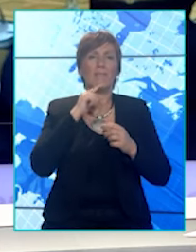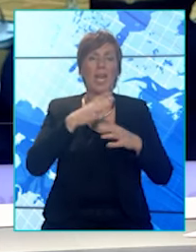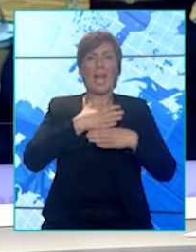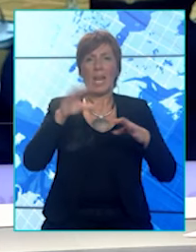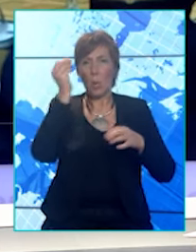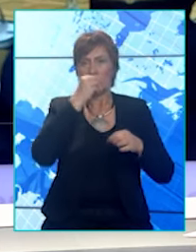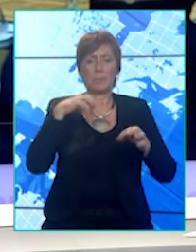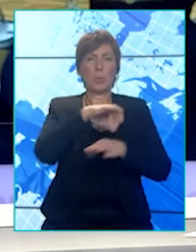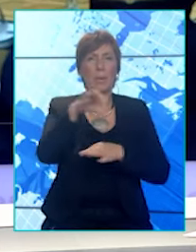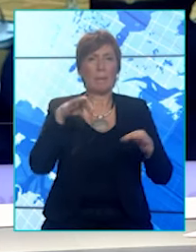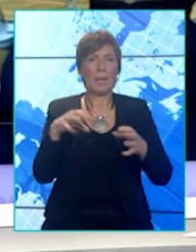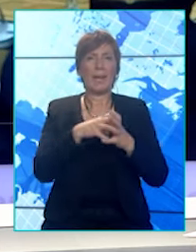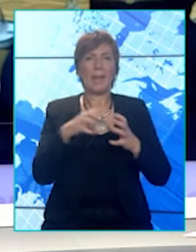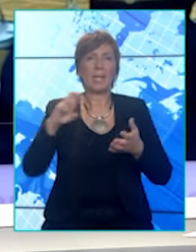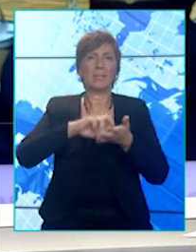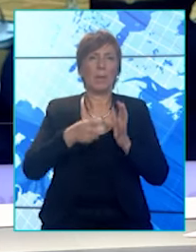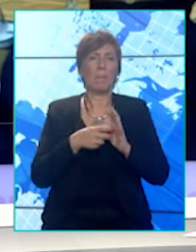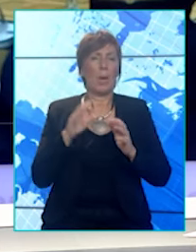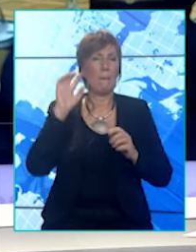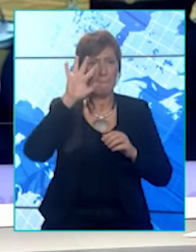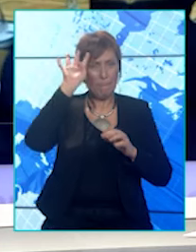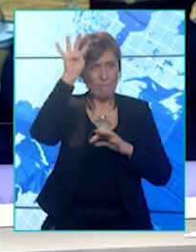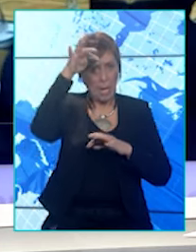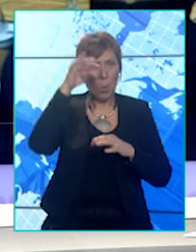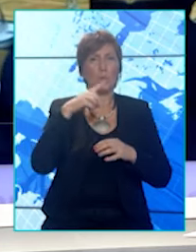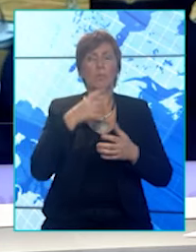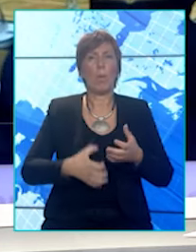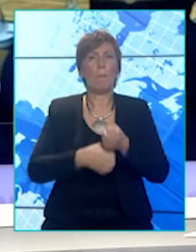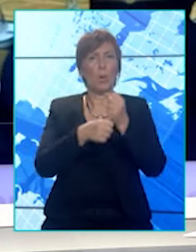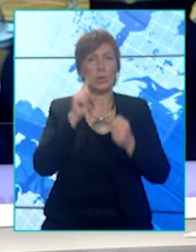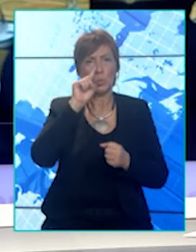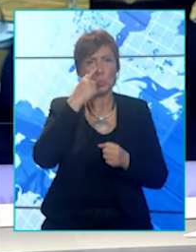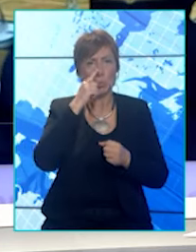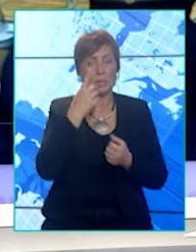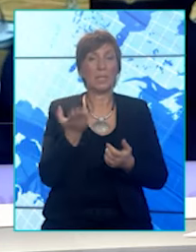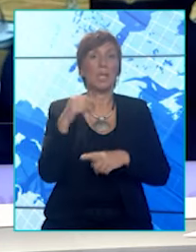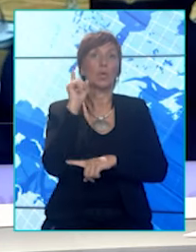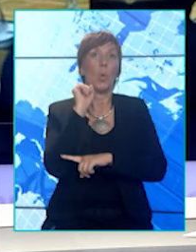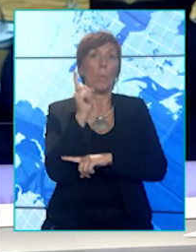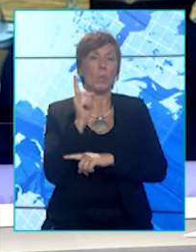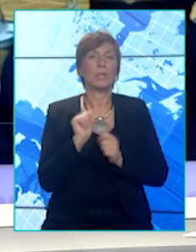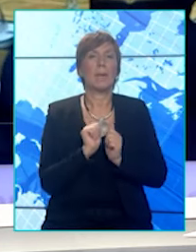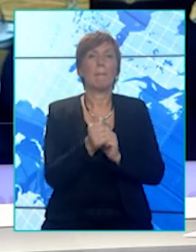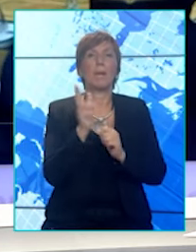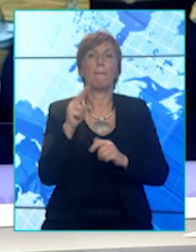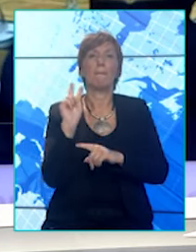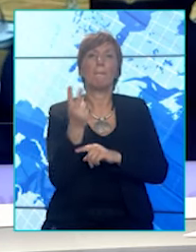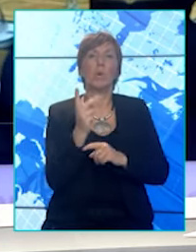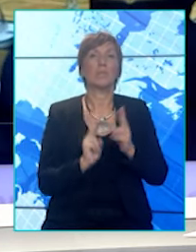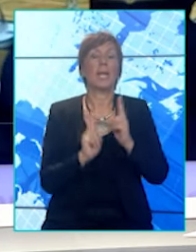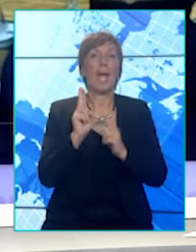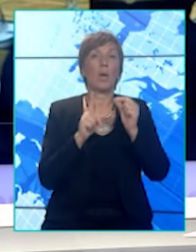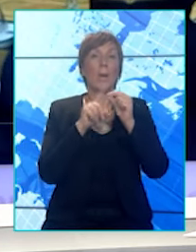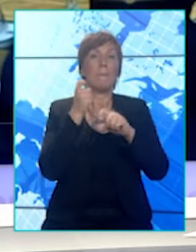nastavak velikosrpskog projekta. Nastavlja putem politike Slobodana Miloševića uz podršku Rusije. Zato upozorenja prate i pozivi na